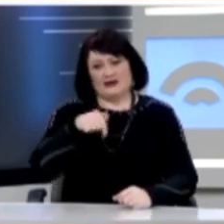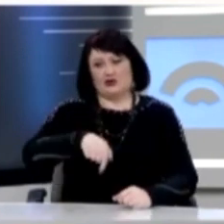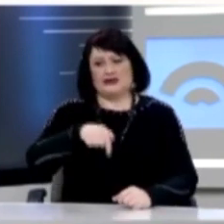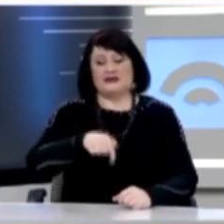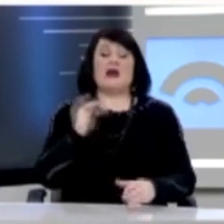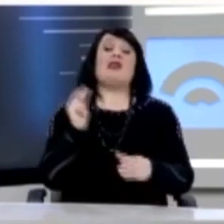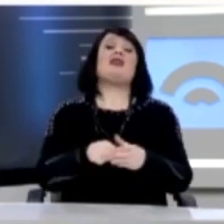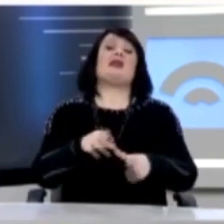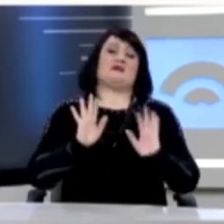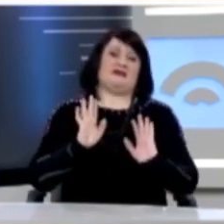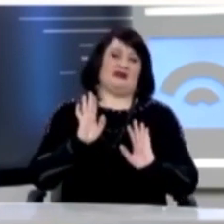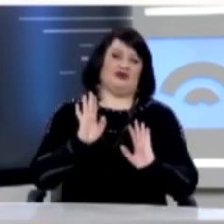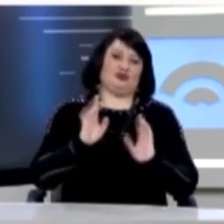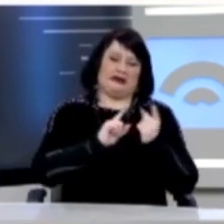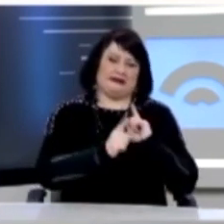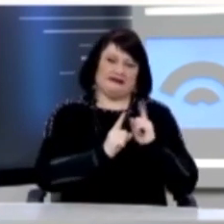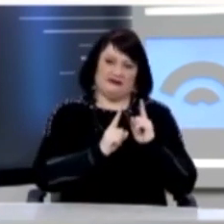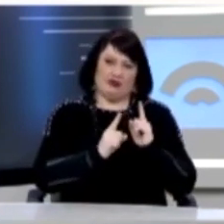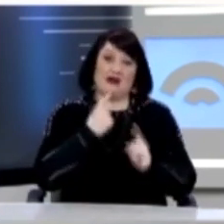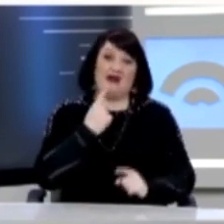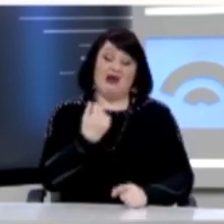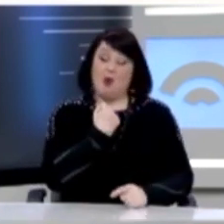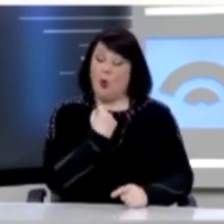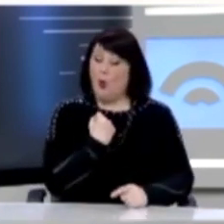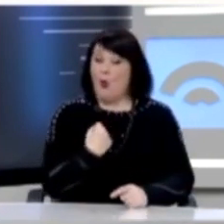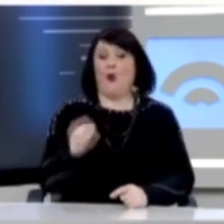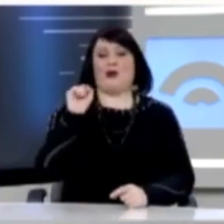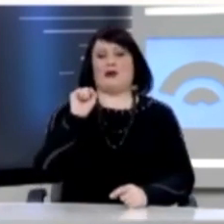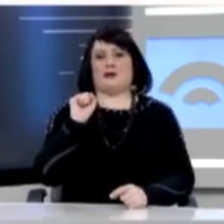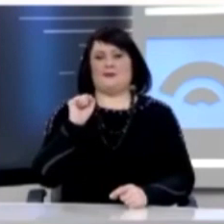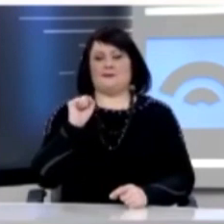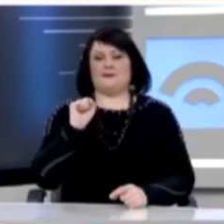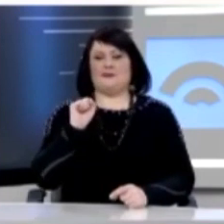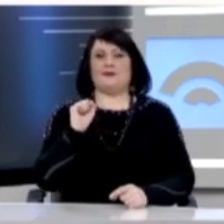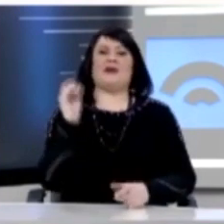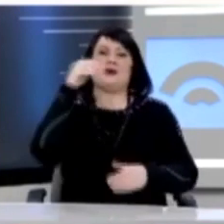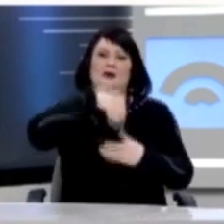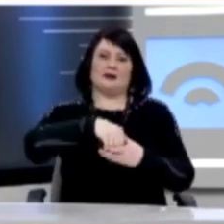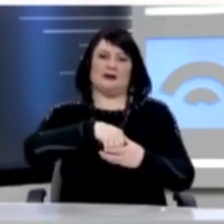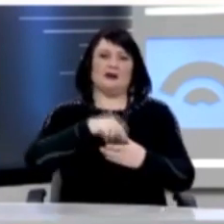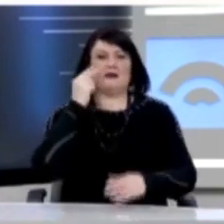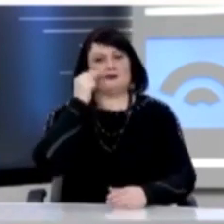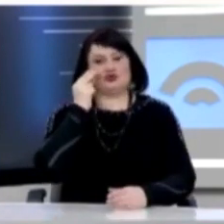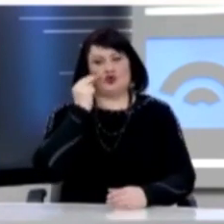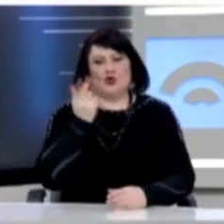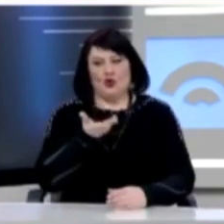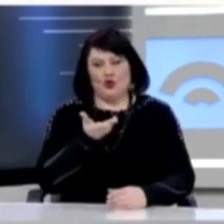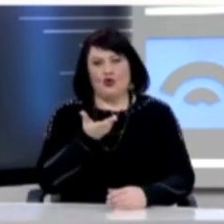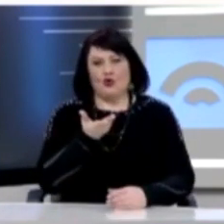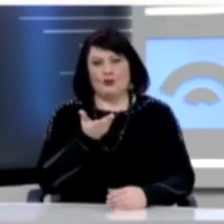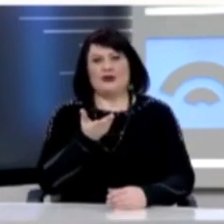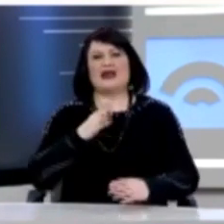σήμερα καταψηφίζουμε, λέμε ένα πελώριο όχι στην ένταξη της γειτονικής χώρας